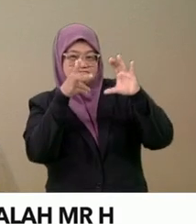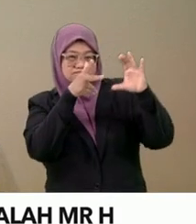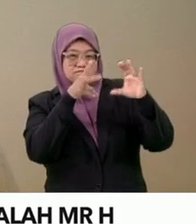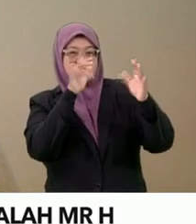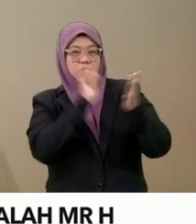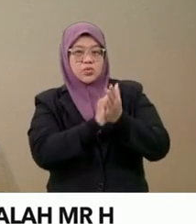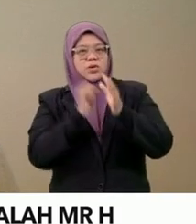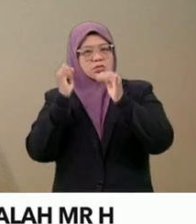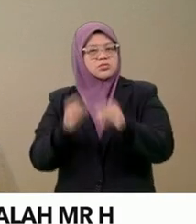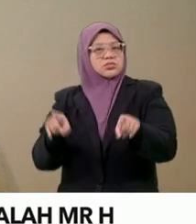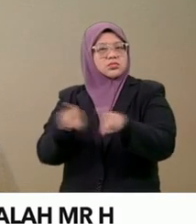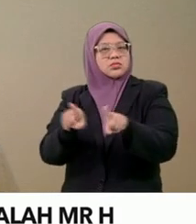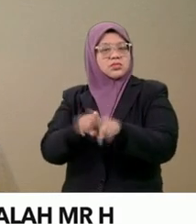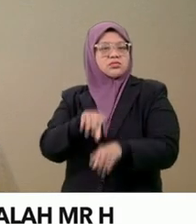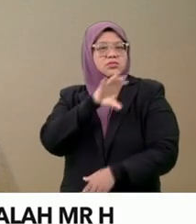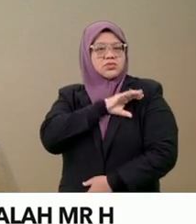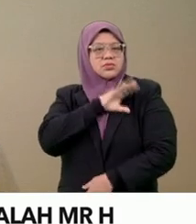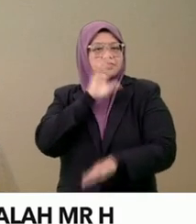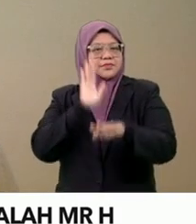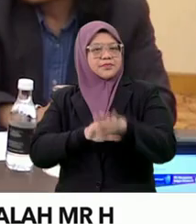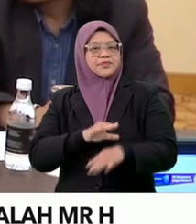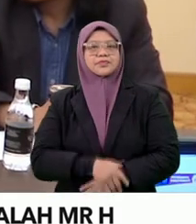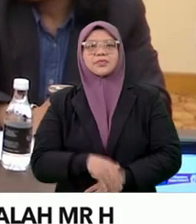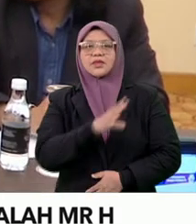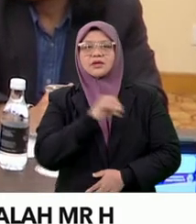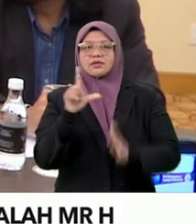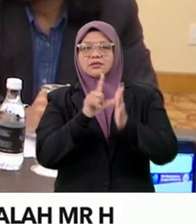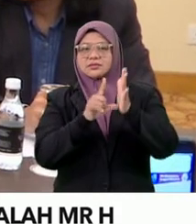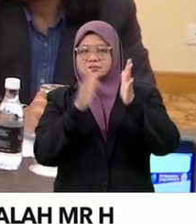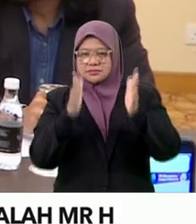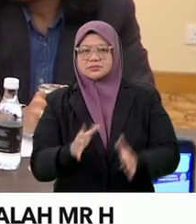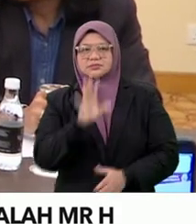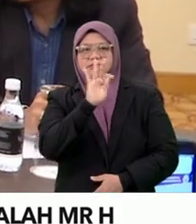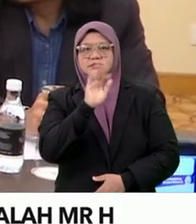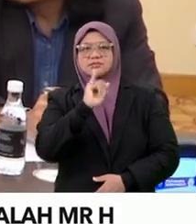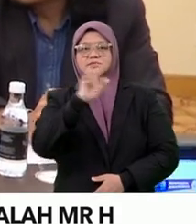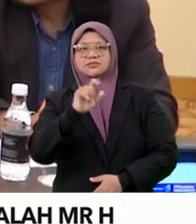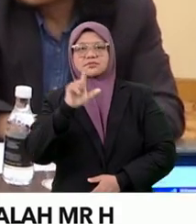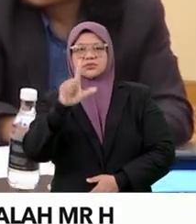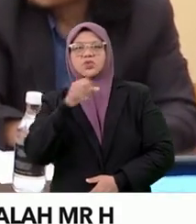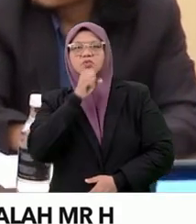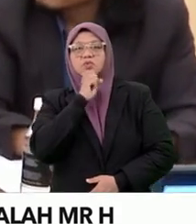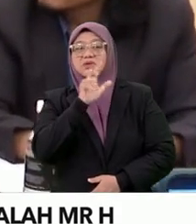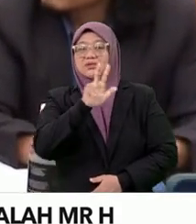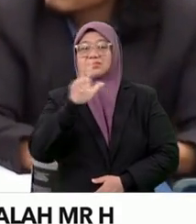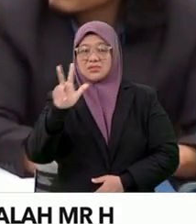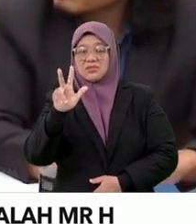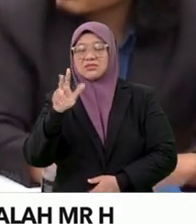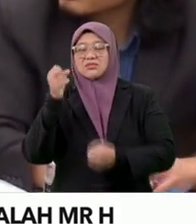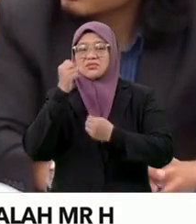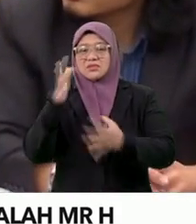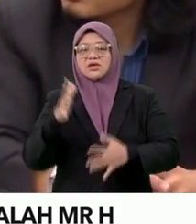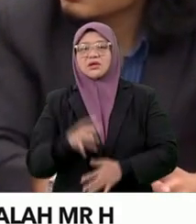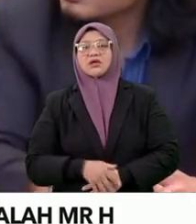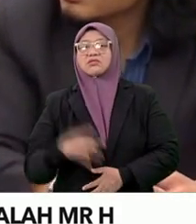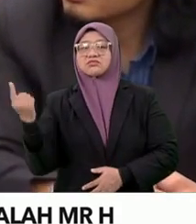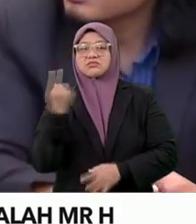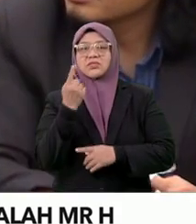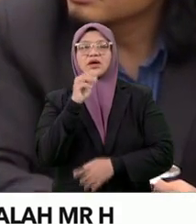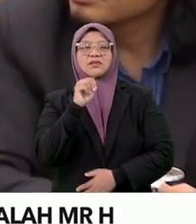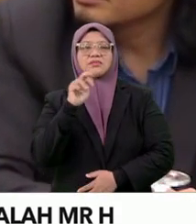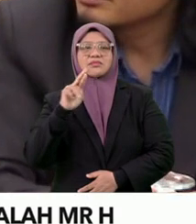individu yang sama yang dipanggil polis peguamnya Faizal Rahman berkata Wahab 33 tahun mengesahkan identiti Mr